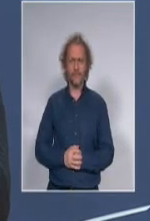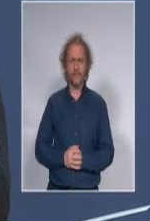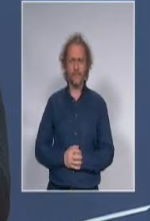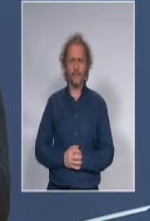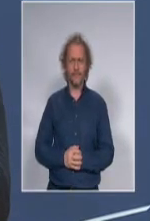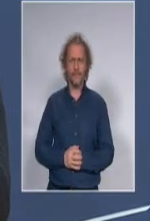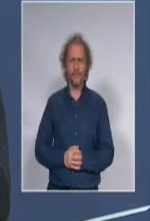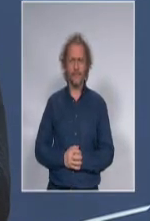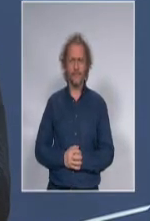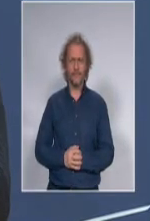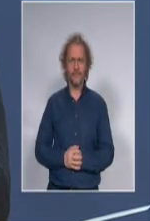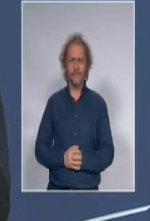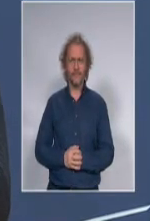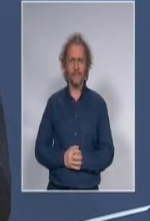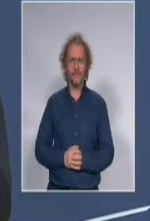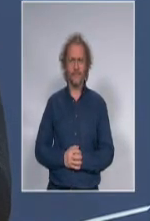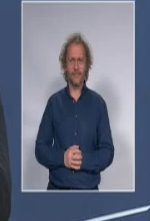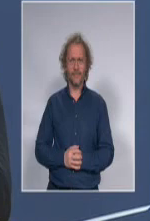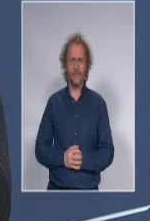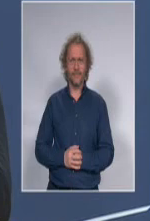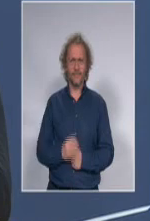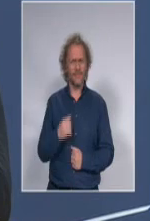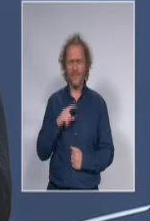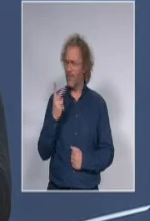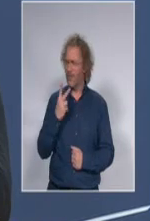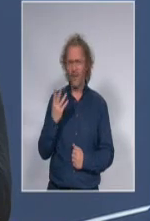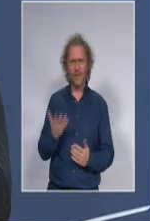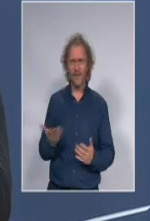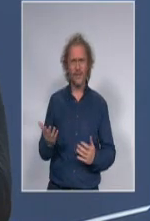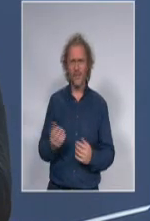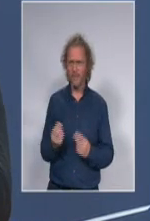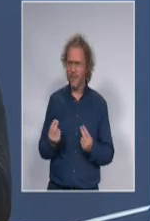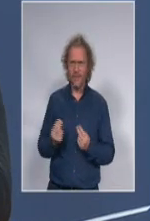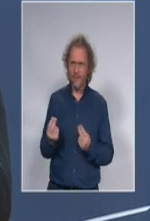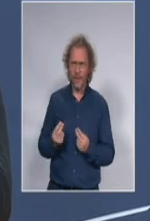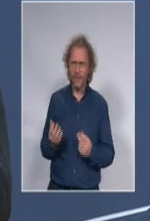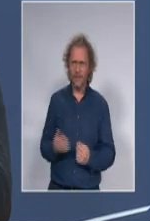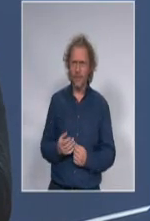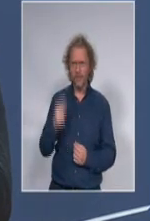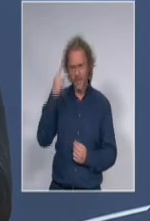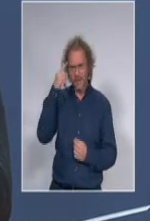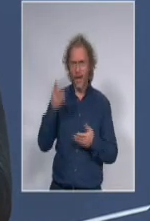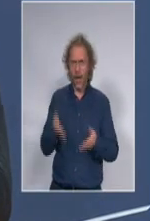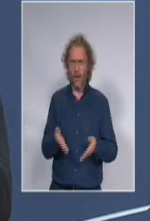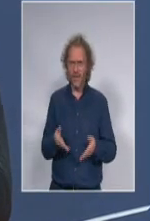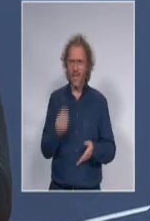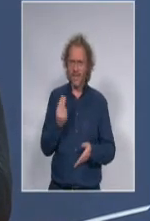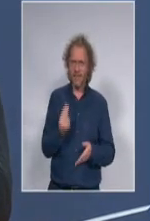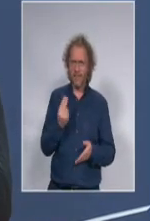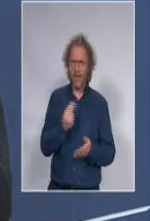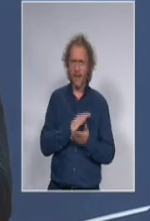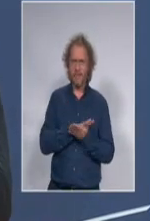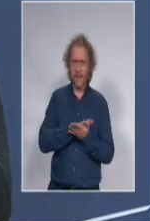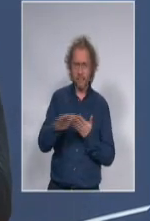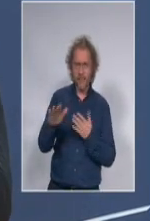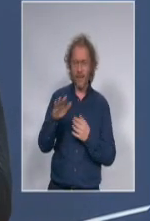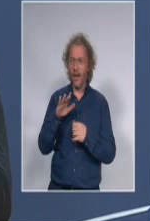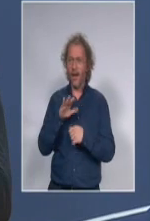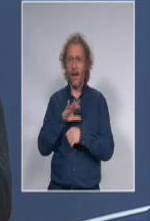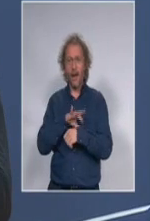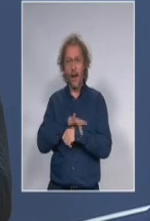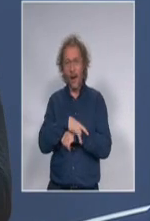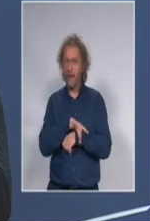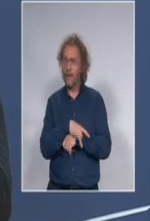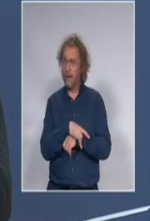Ja ne mogu da razumem o čemu se radilo. Da li zato što ovde kod nas je besplatno lečenje, a u Francuskoj